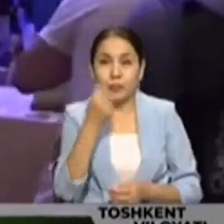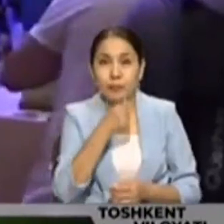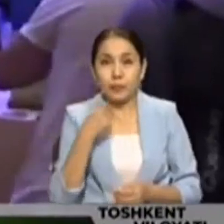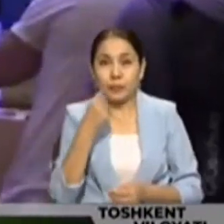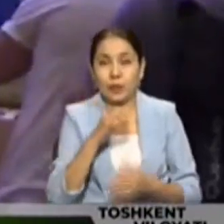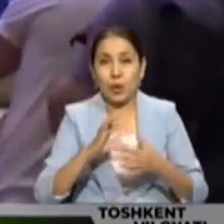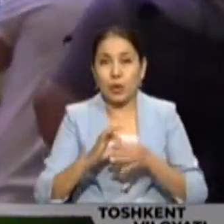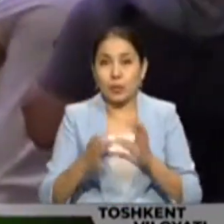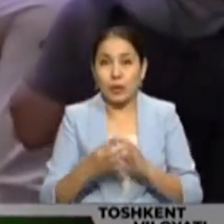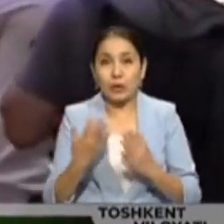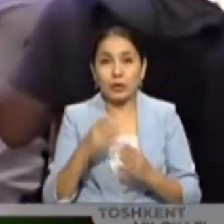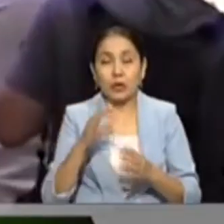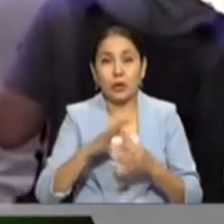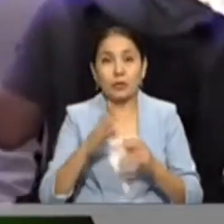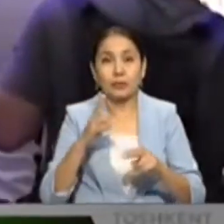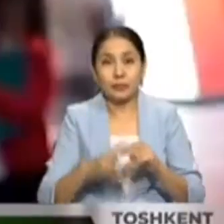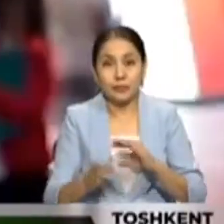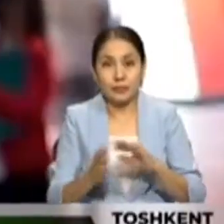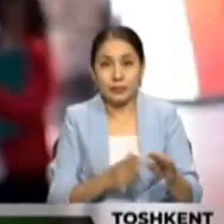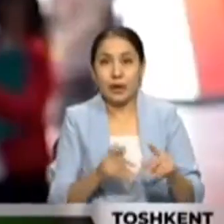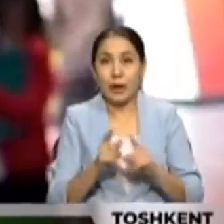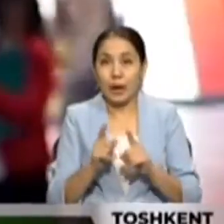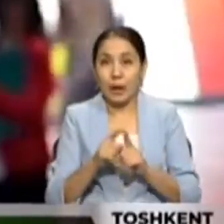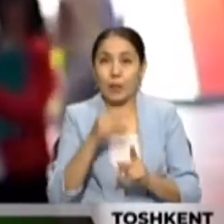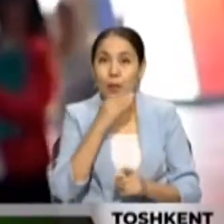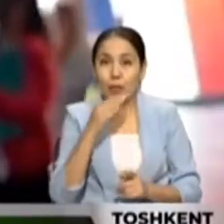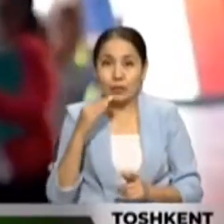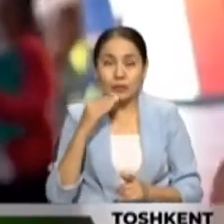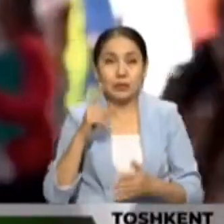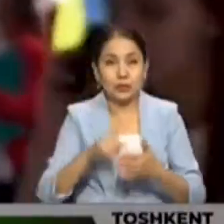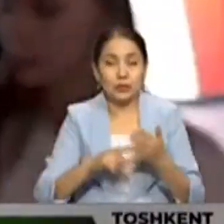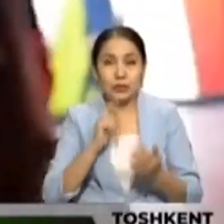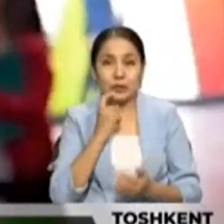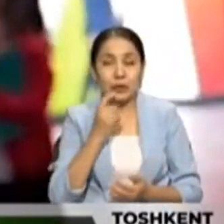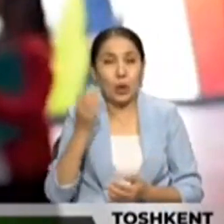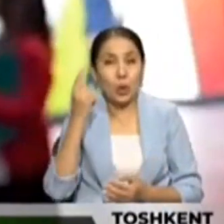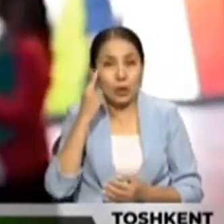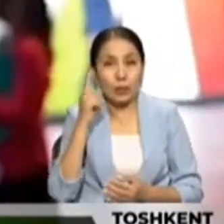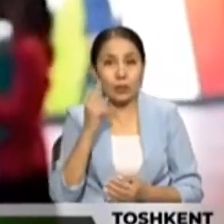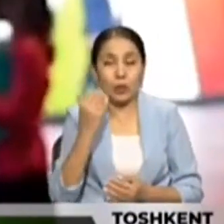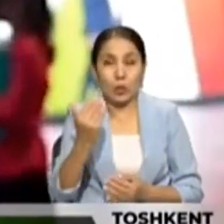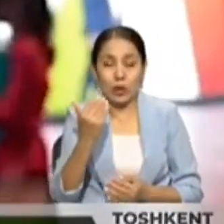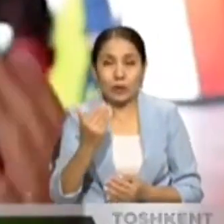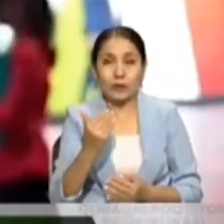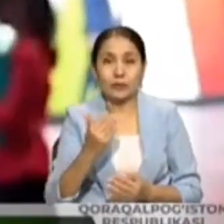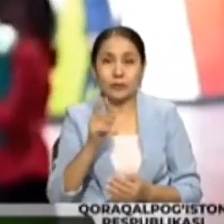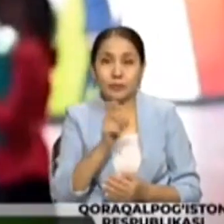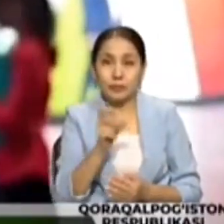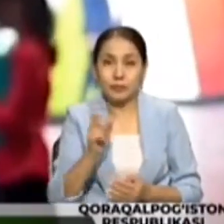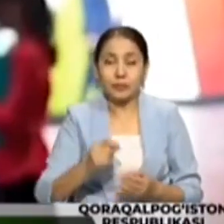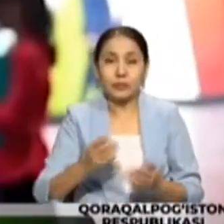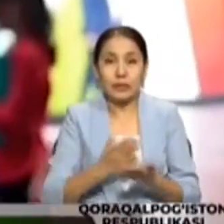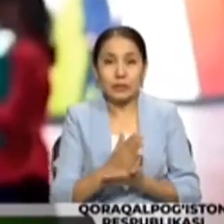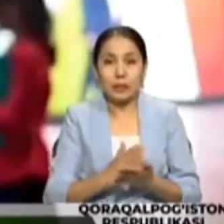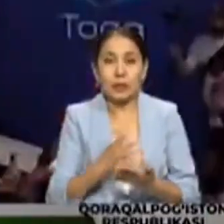yilga olimpiada yoki undan keyin ham bizda bunday taksilarning ko'p bo'lishiga ishonish qiyin. O'ylaymanki, ulardan muayyan mijozlarga xizmat